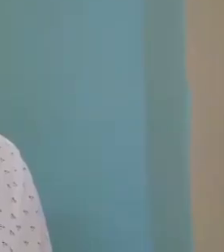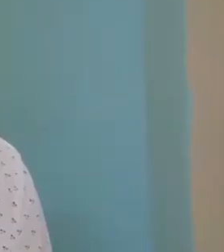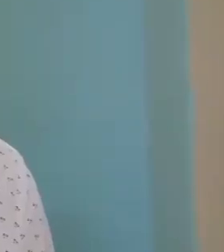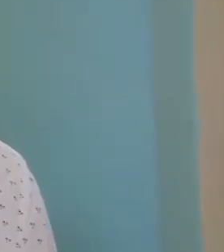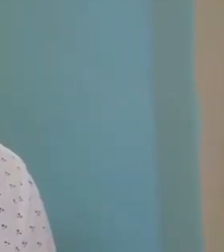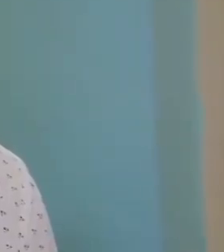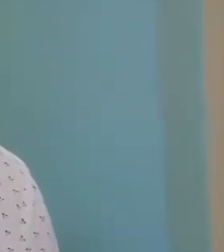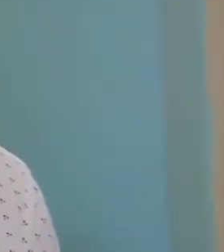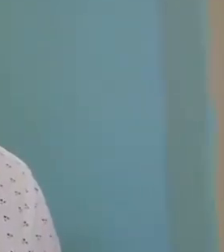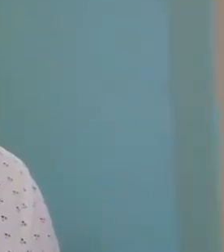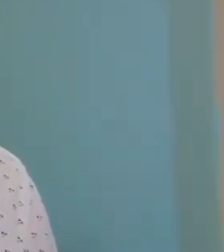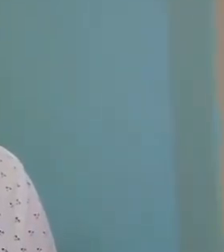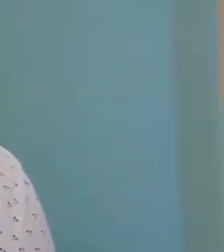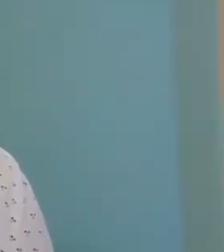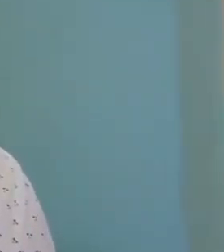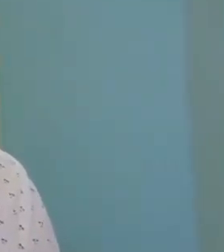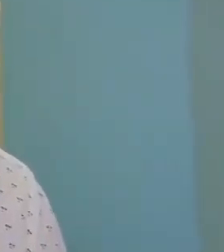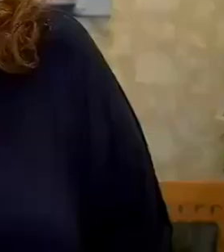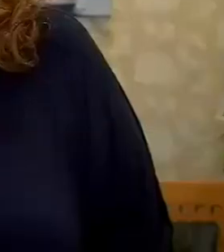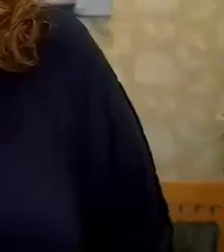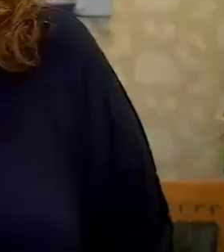pörtletmiş Nurhan'a bakıyor.